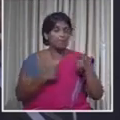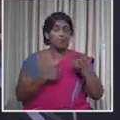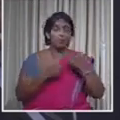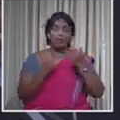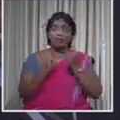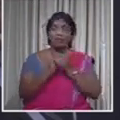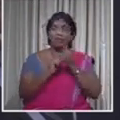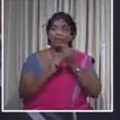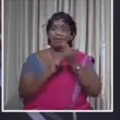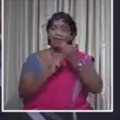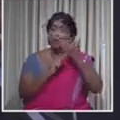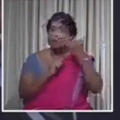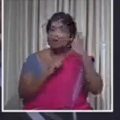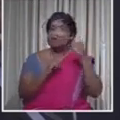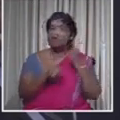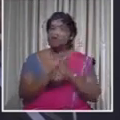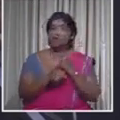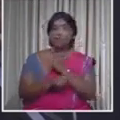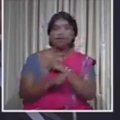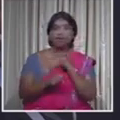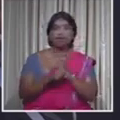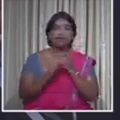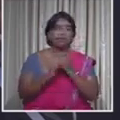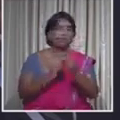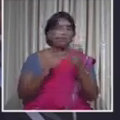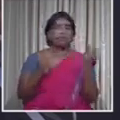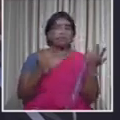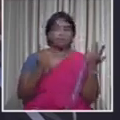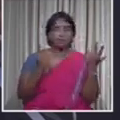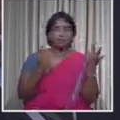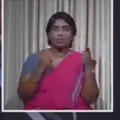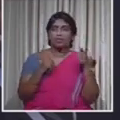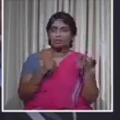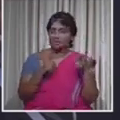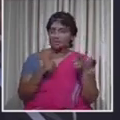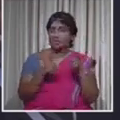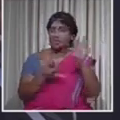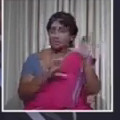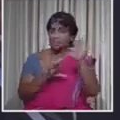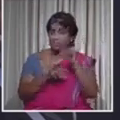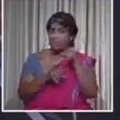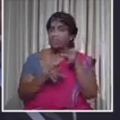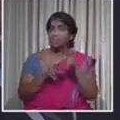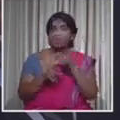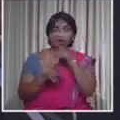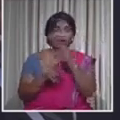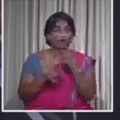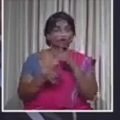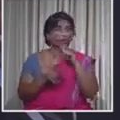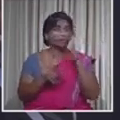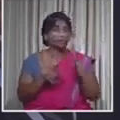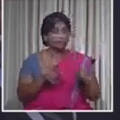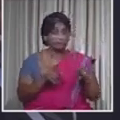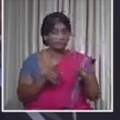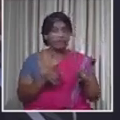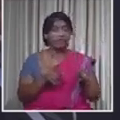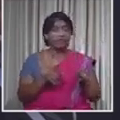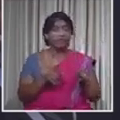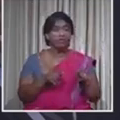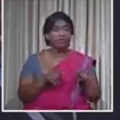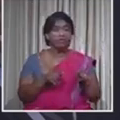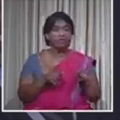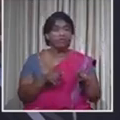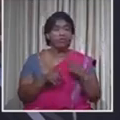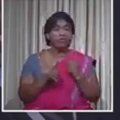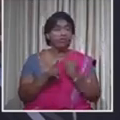තනතුරෙන් ඉවත් කරන්න තාම ආණ්ඩුකාරවරයා කටයුතු කරලා නැහැ. මේ පත් කරපු විස්රාමික විනිසුරුවා වරයාම